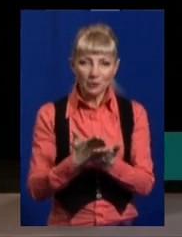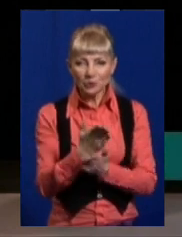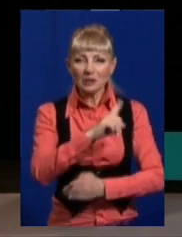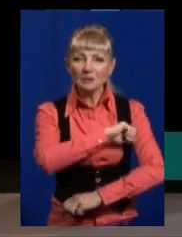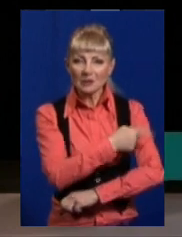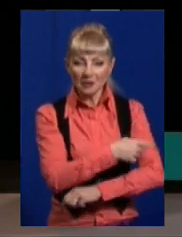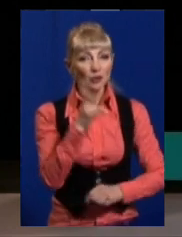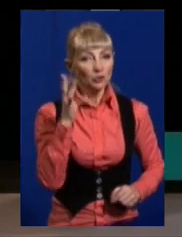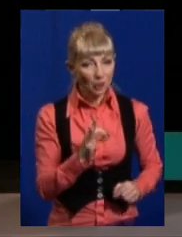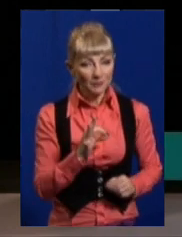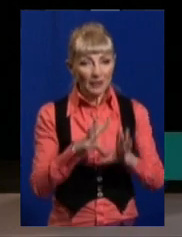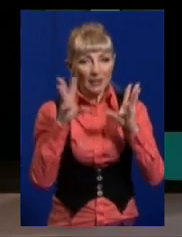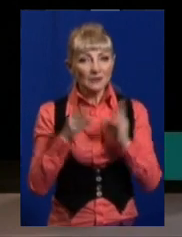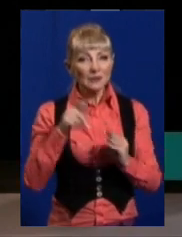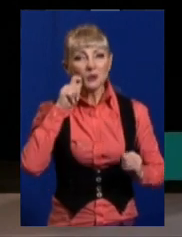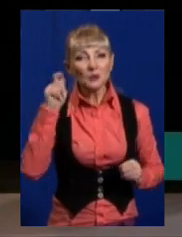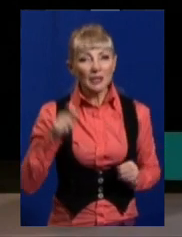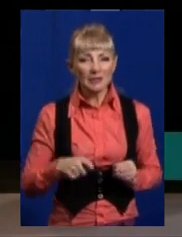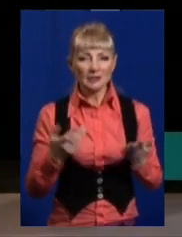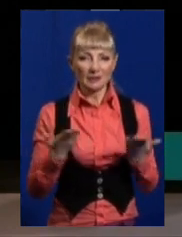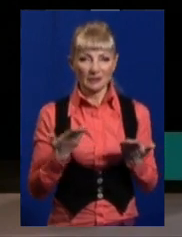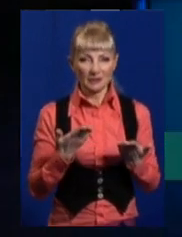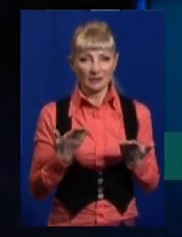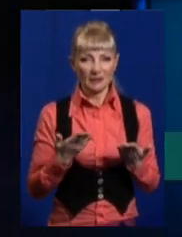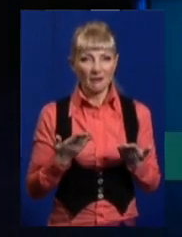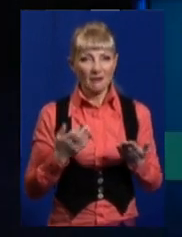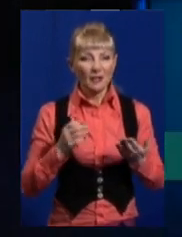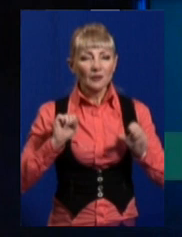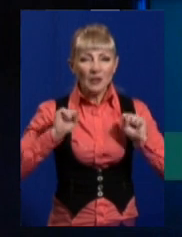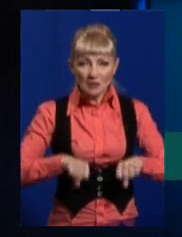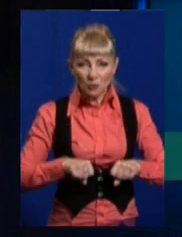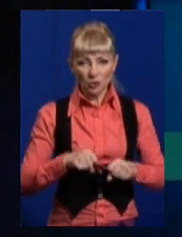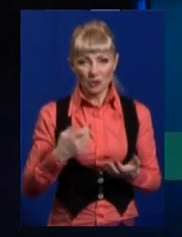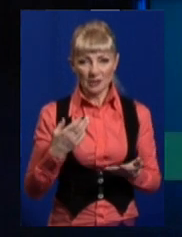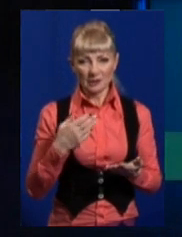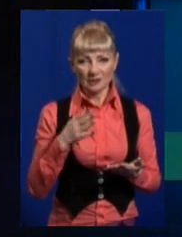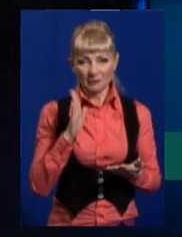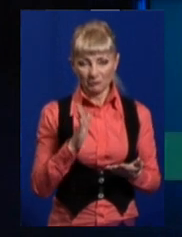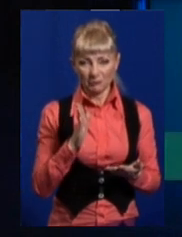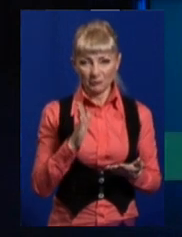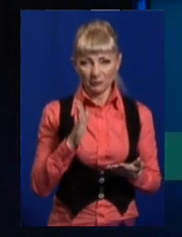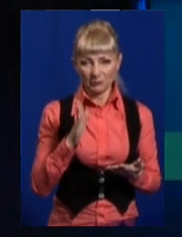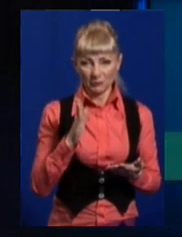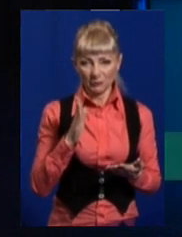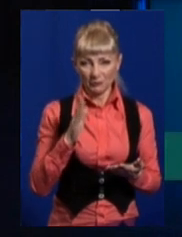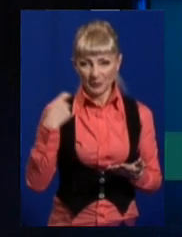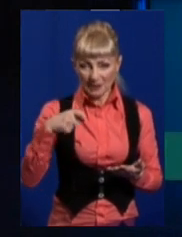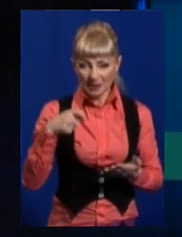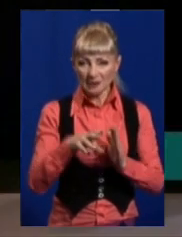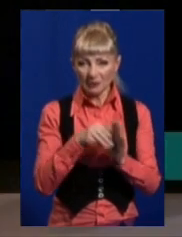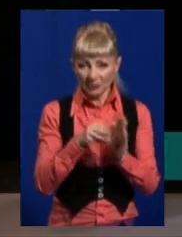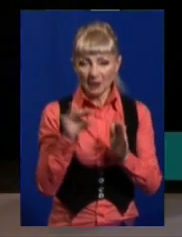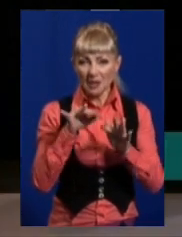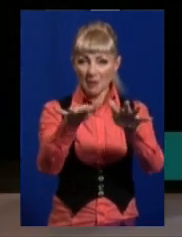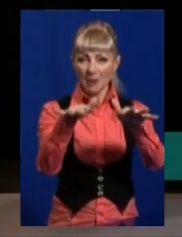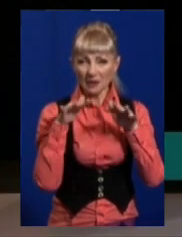але всеукраїнських амбіцій та реального потенціалу в світлі президентських виборів, принаймні, і також парламентських,